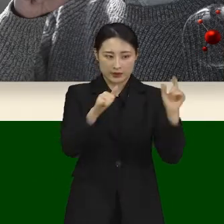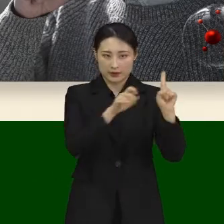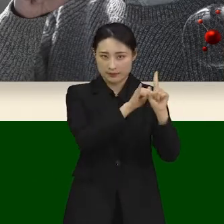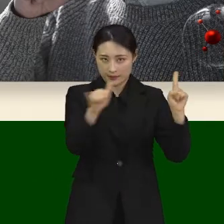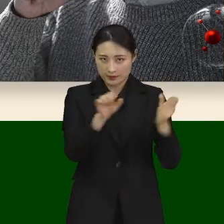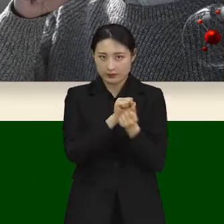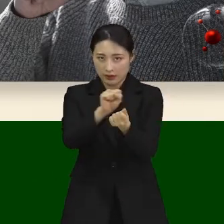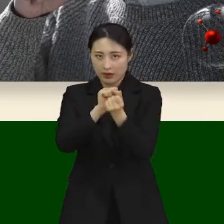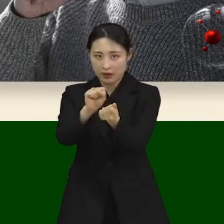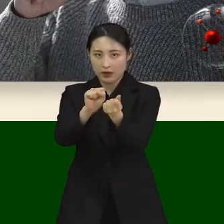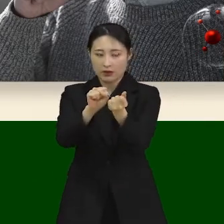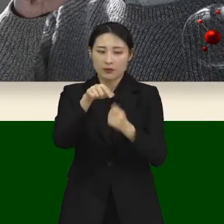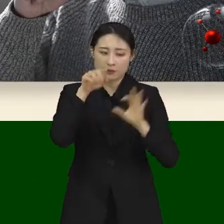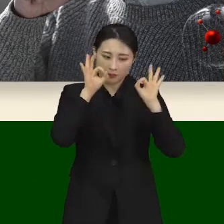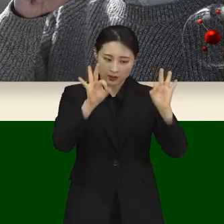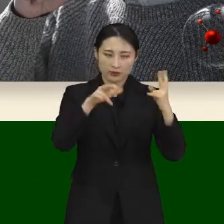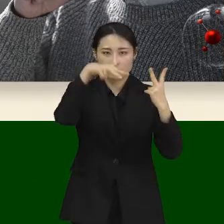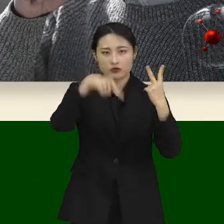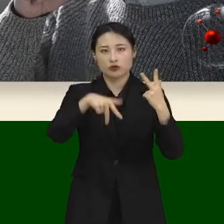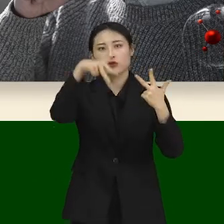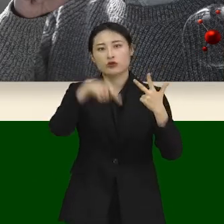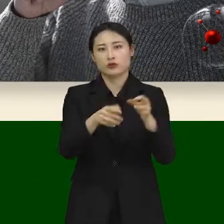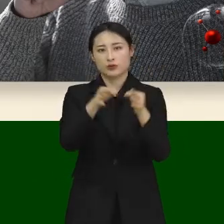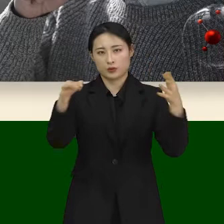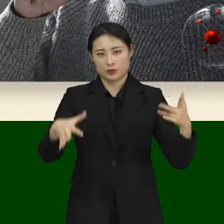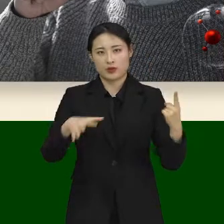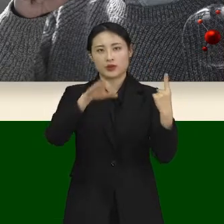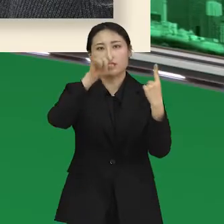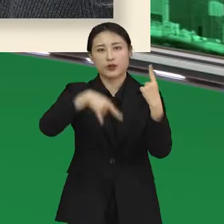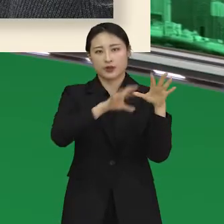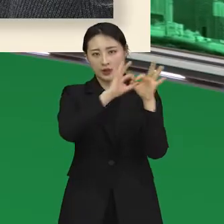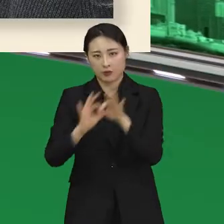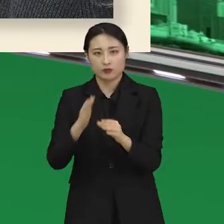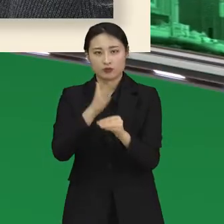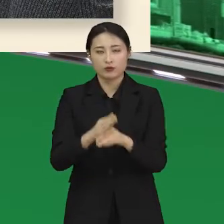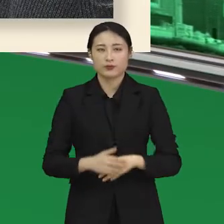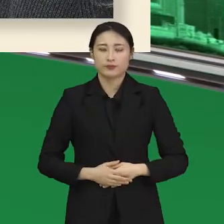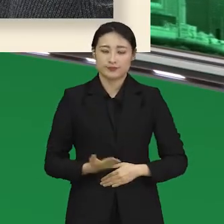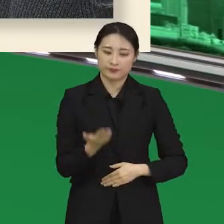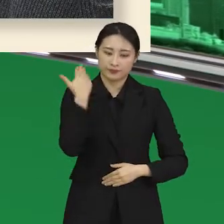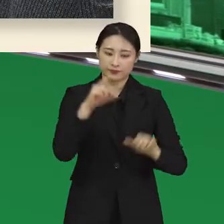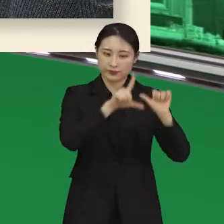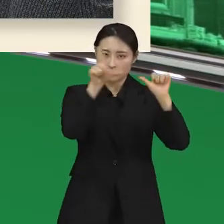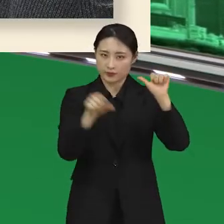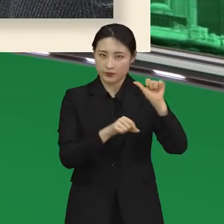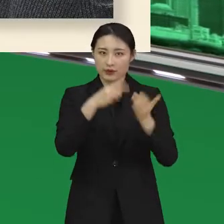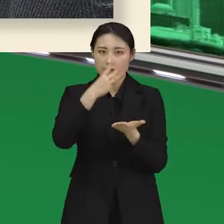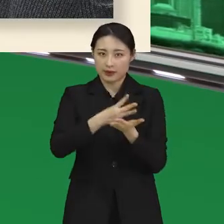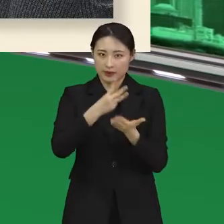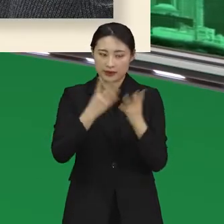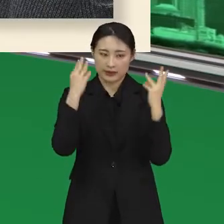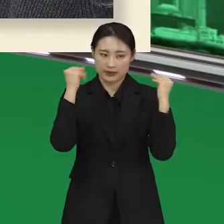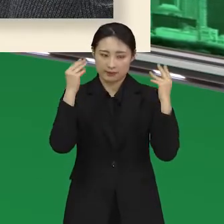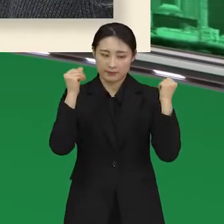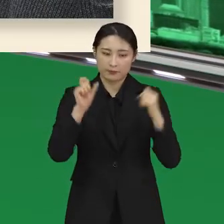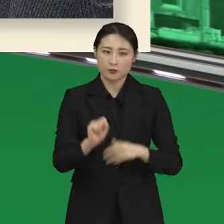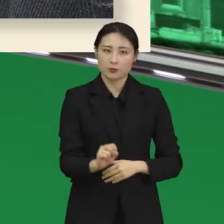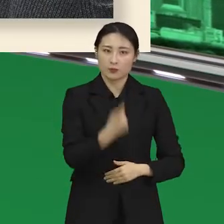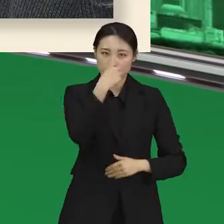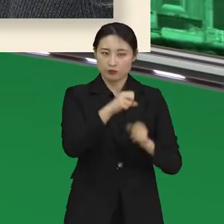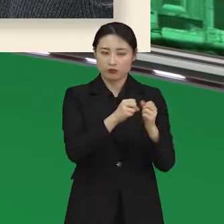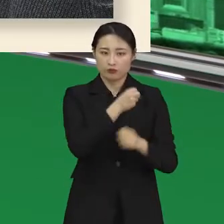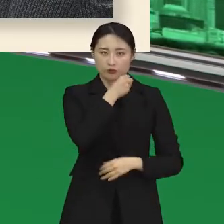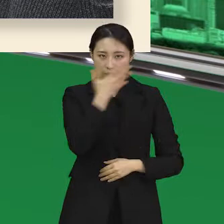7주 연속 1을 넘은 것은 이번이 처음입니다. 지난 5월 이태원 클럽발 유행과 8월